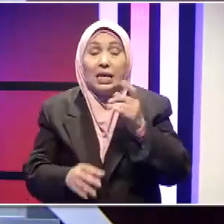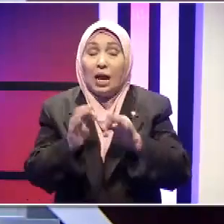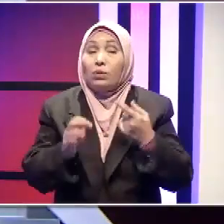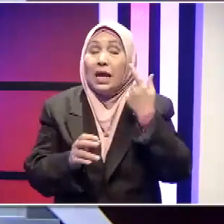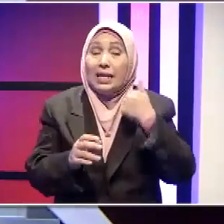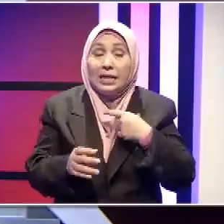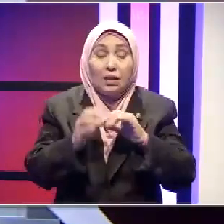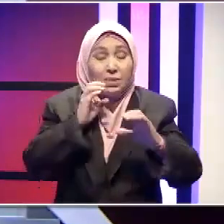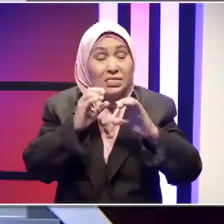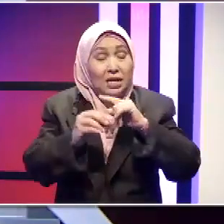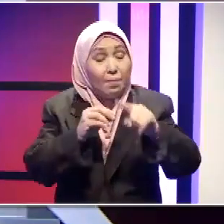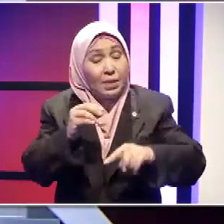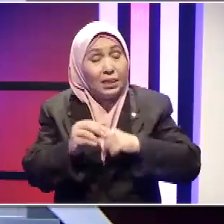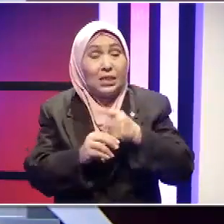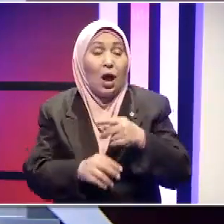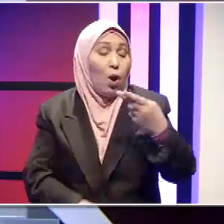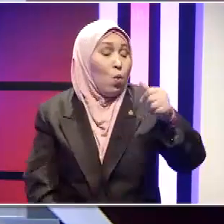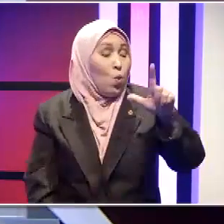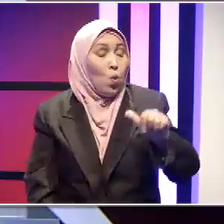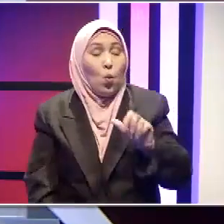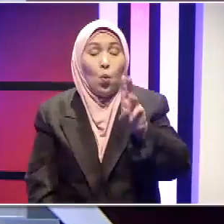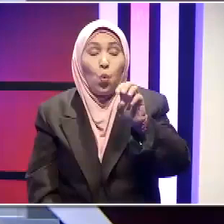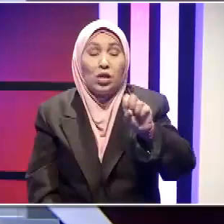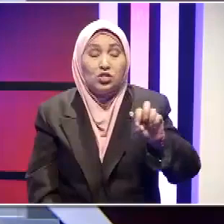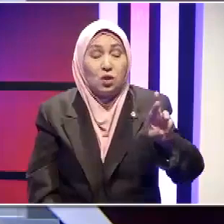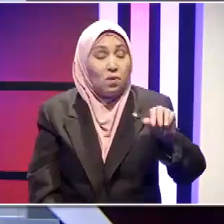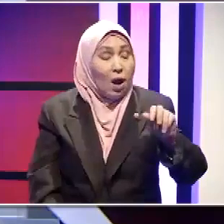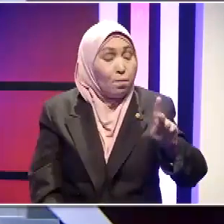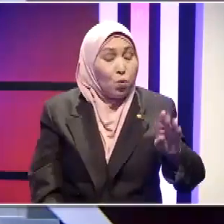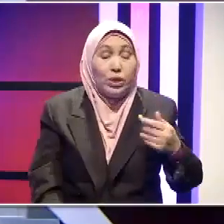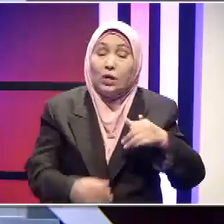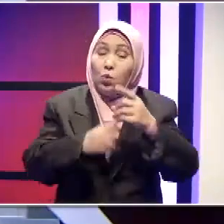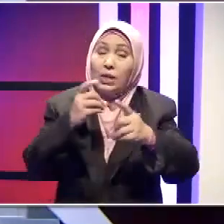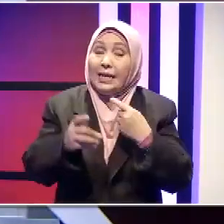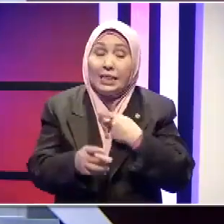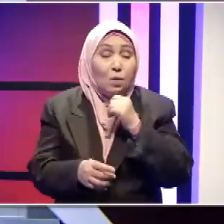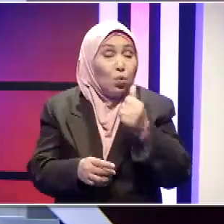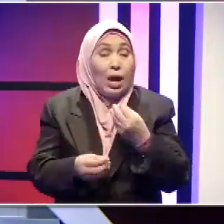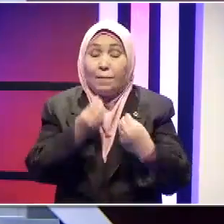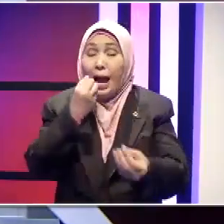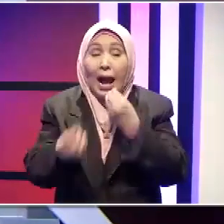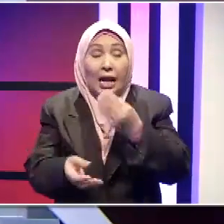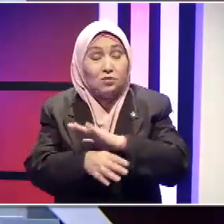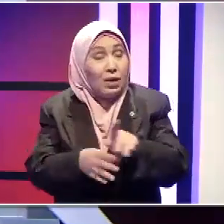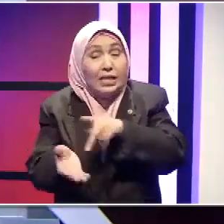kita bercakap tentang wudhu wasrobu teraneh di dunia ini kita ini bukan makan semua saatnya kita belanja orang kita